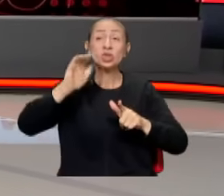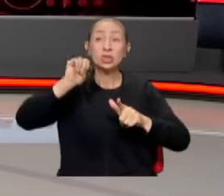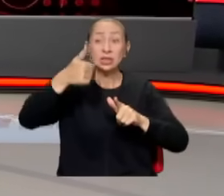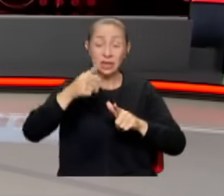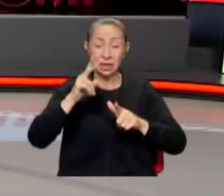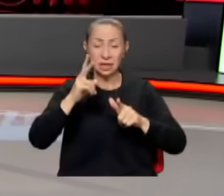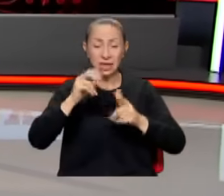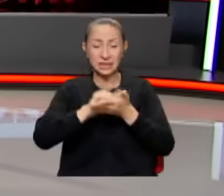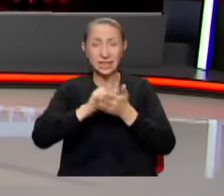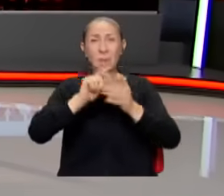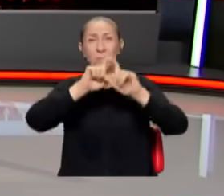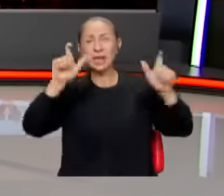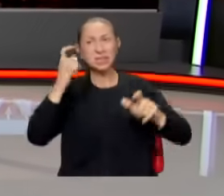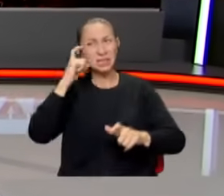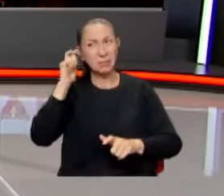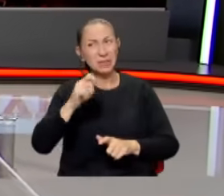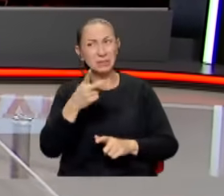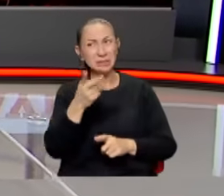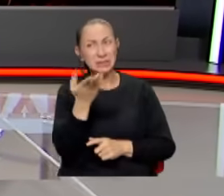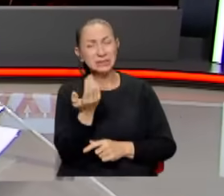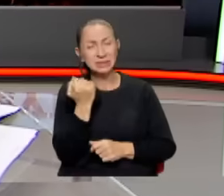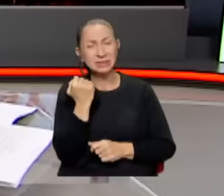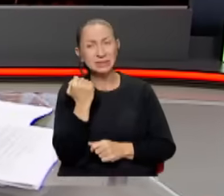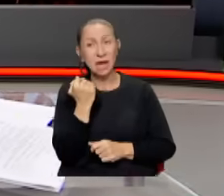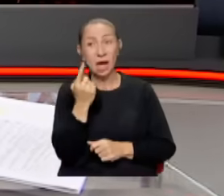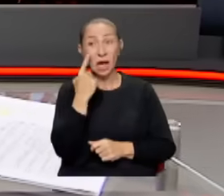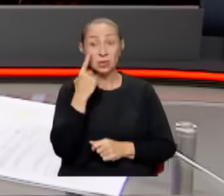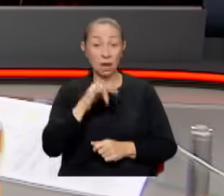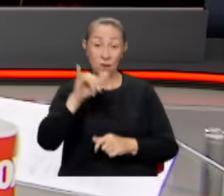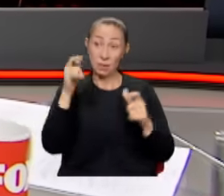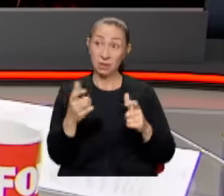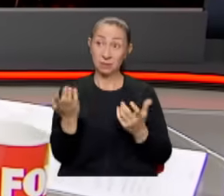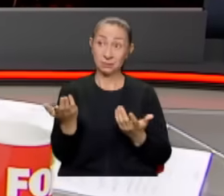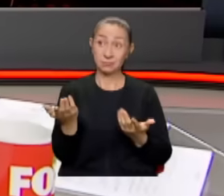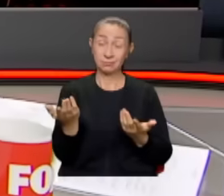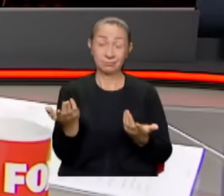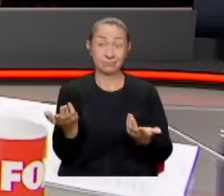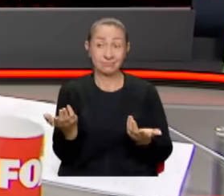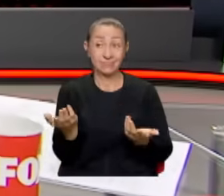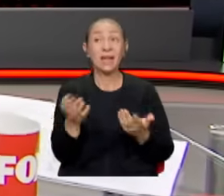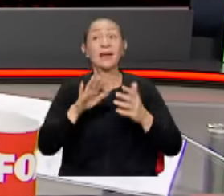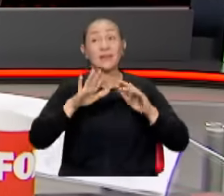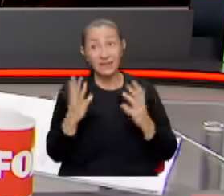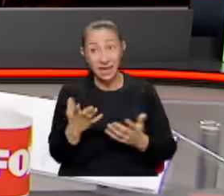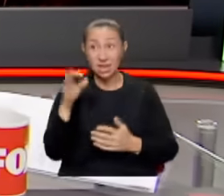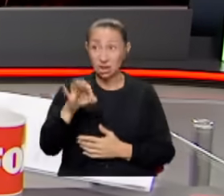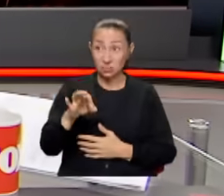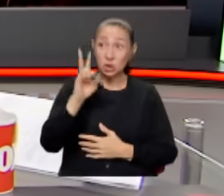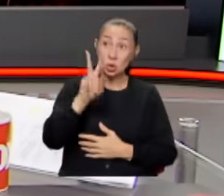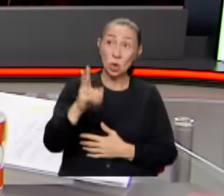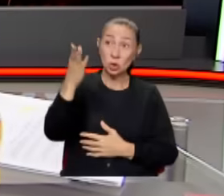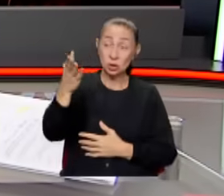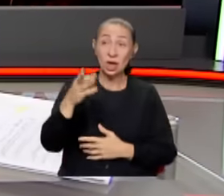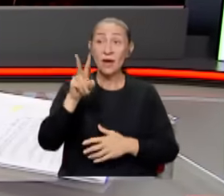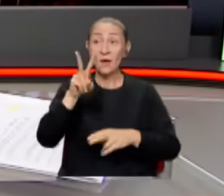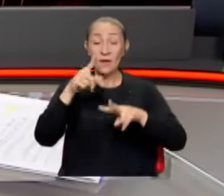gazetelerin manşetlerini filan tahmin edebilirsiniz Atatürk Havalimanı Bir de ve şimdi görüyoruz